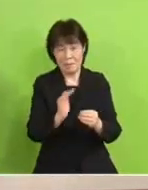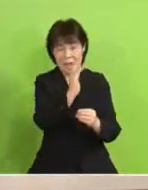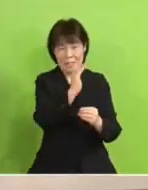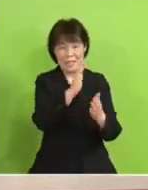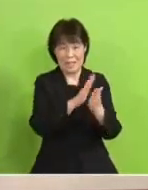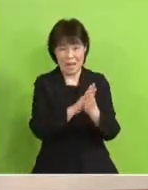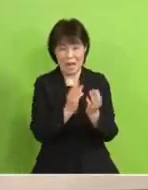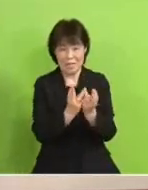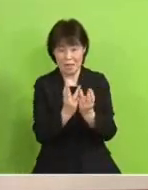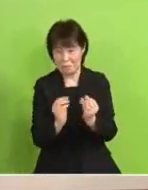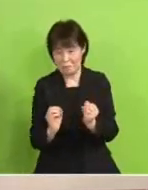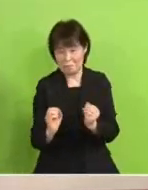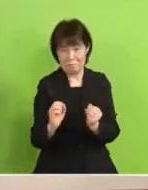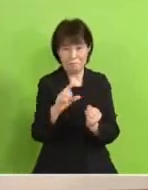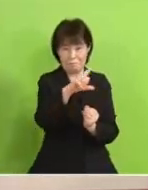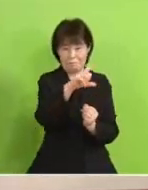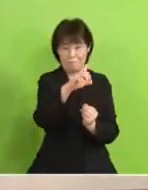ました。